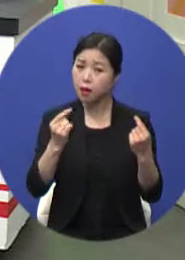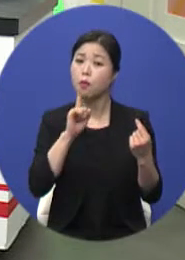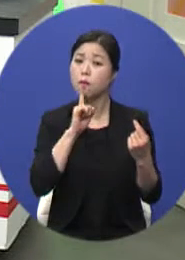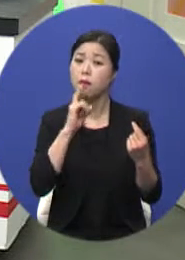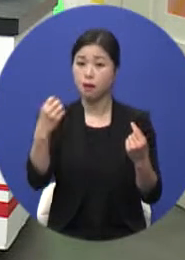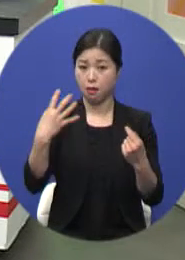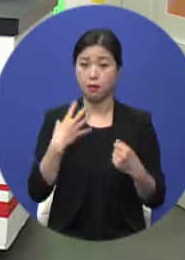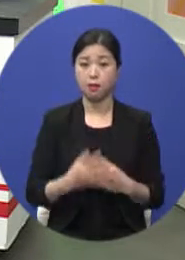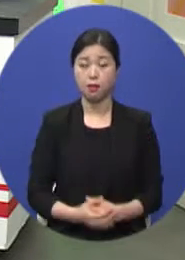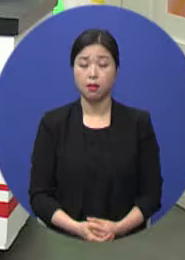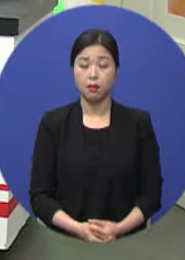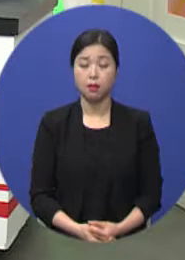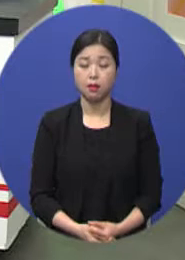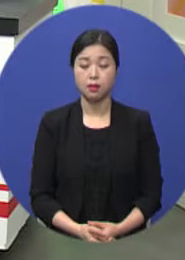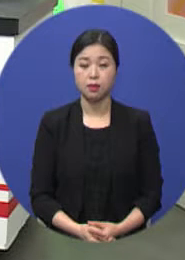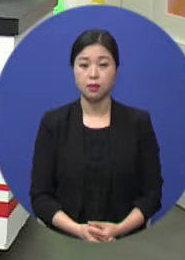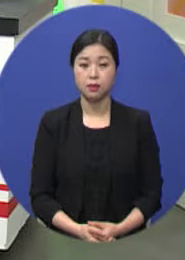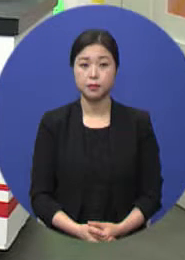물어보게 되더라고요.